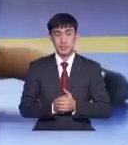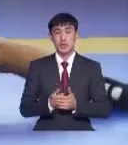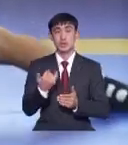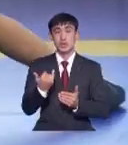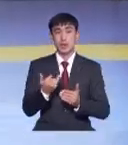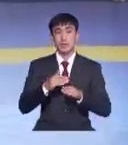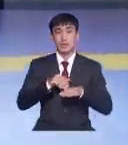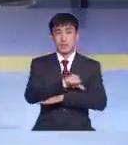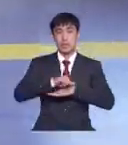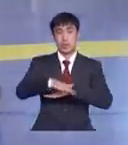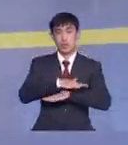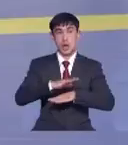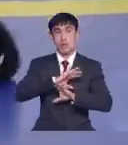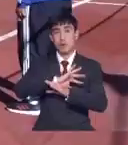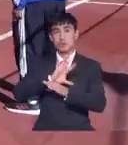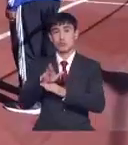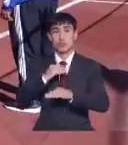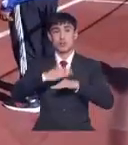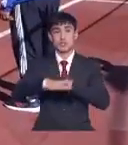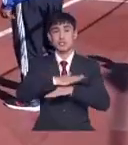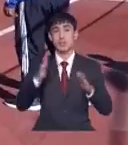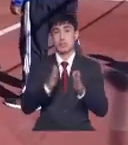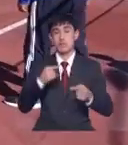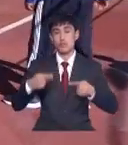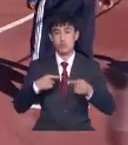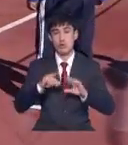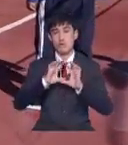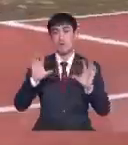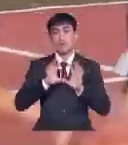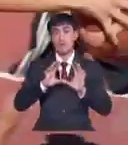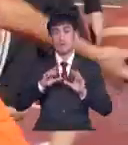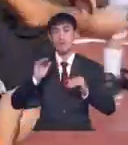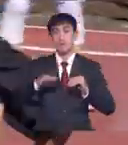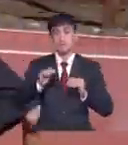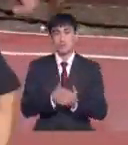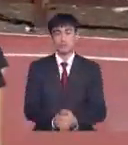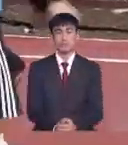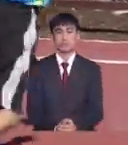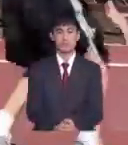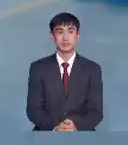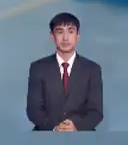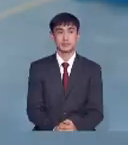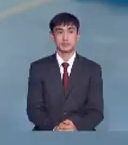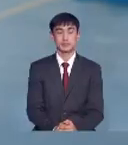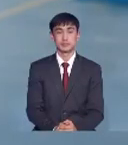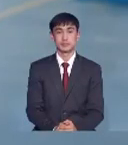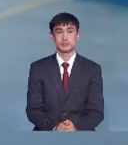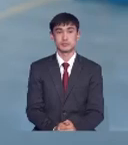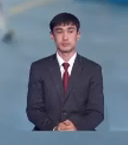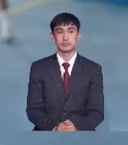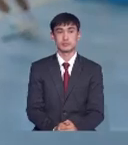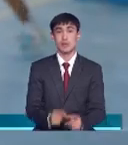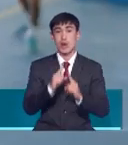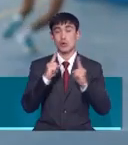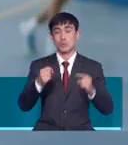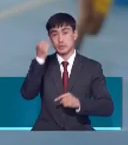на прилегающей территории оборудованы площадки для мини-футбола, волейбола и баскетбола. Огромное спасибо от